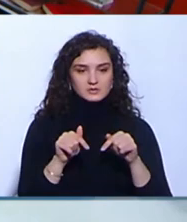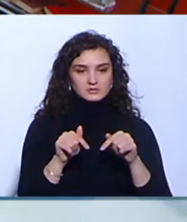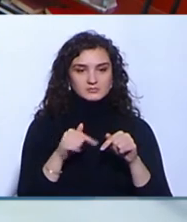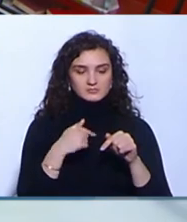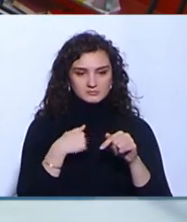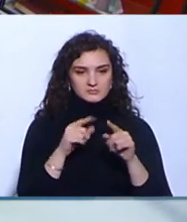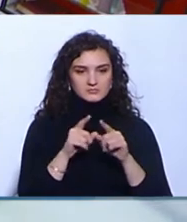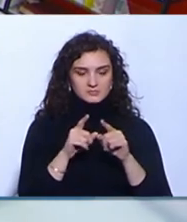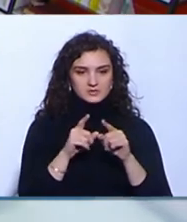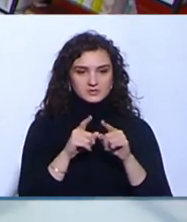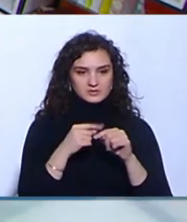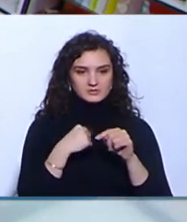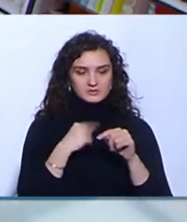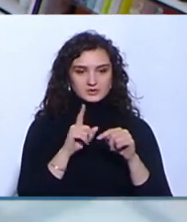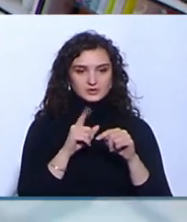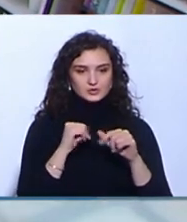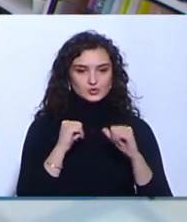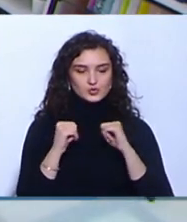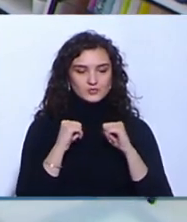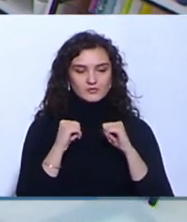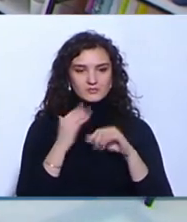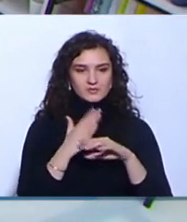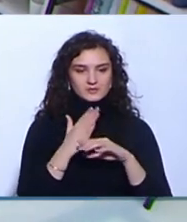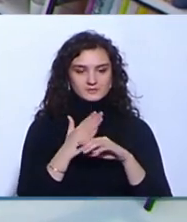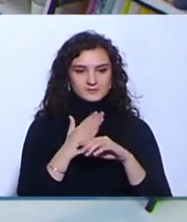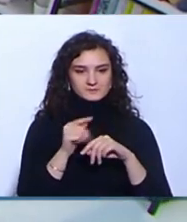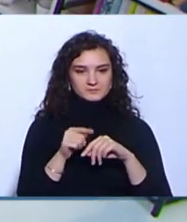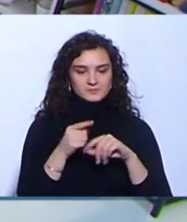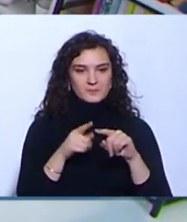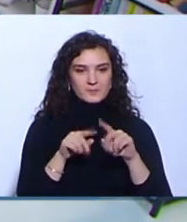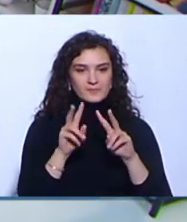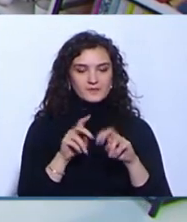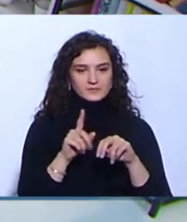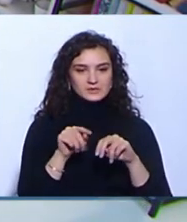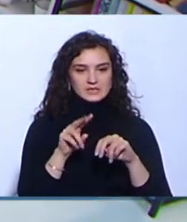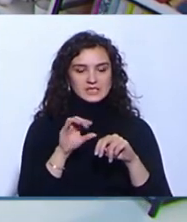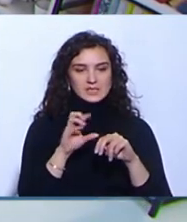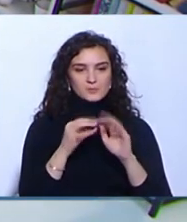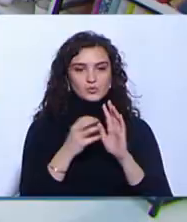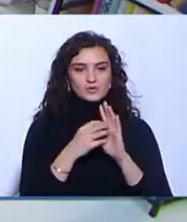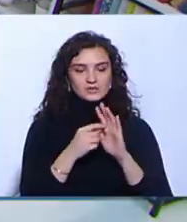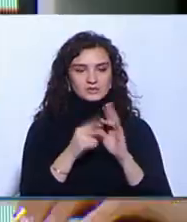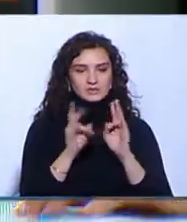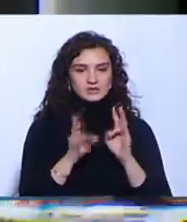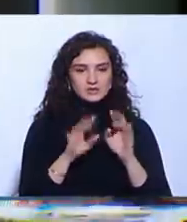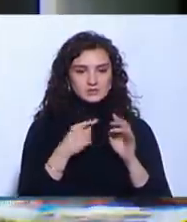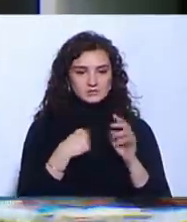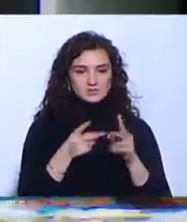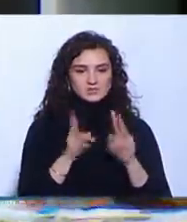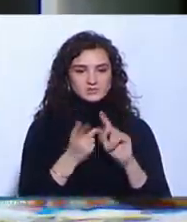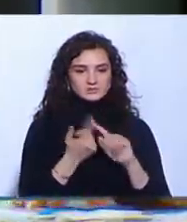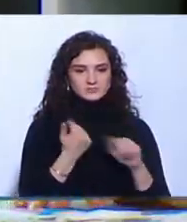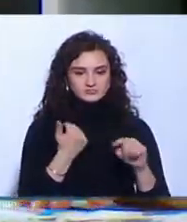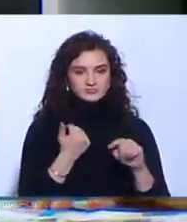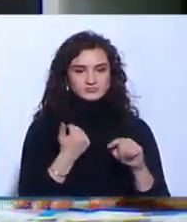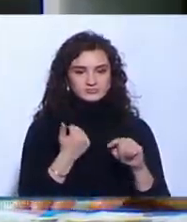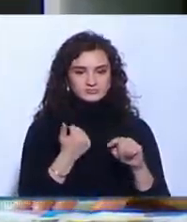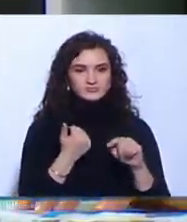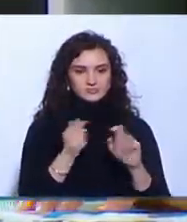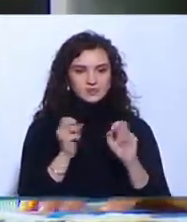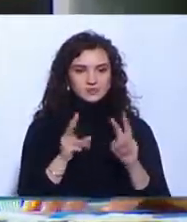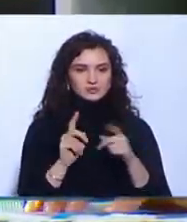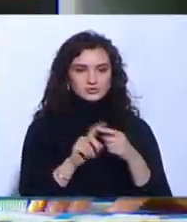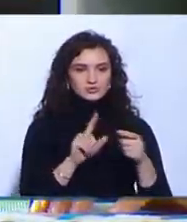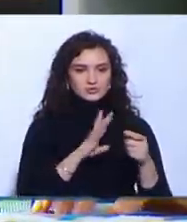მეც გარკვეული ცოდვა მიდას ამაში მიმიწვის. ეს ნიშნავს იმას, რომ ლიმფური კვანძი დაზიანებული არის და მე მაინც ვკვეთ.